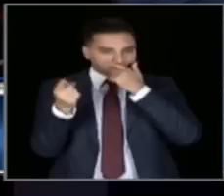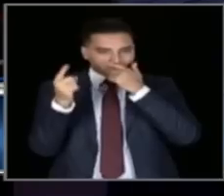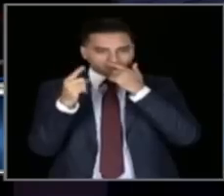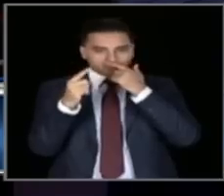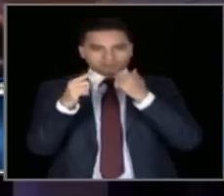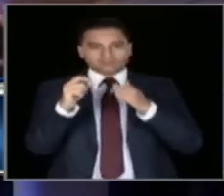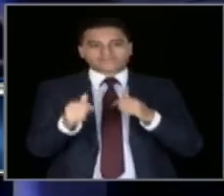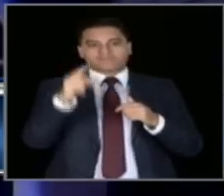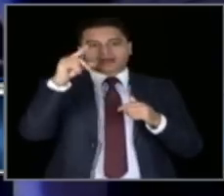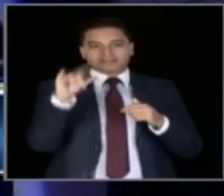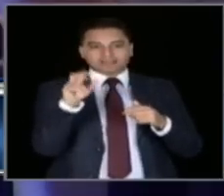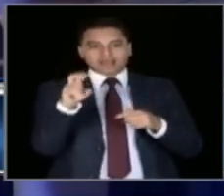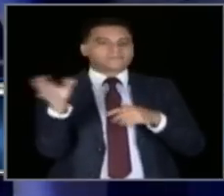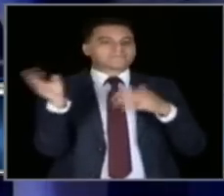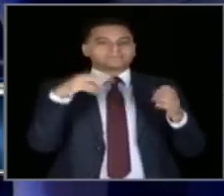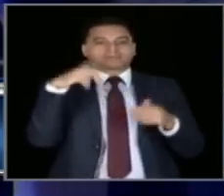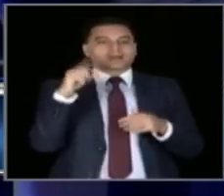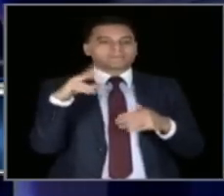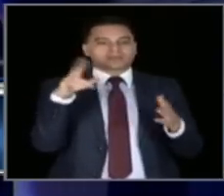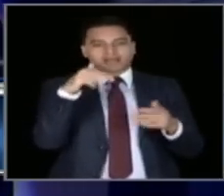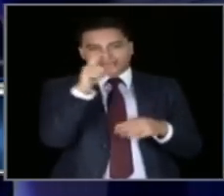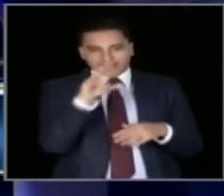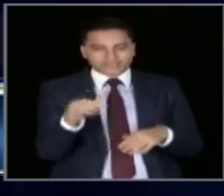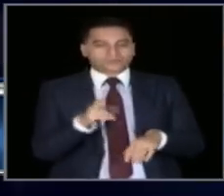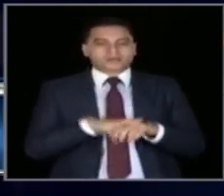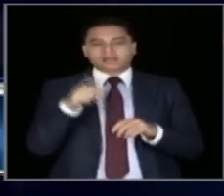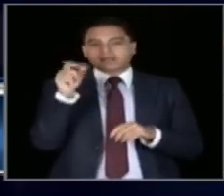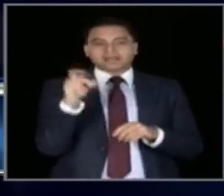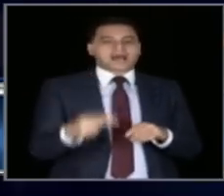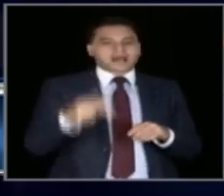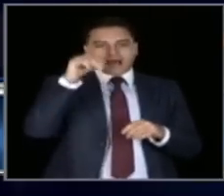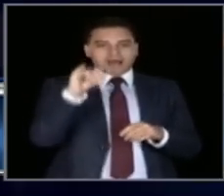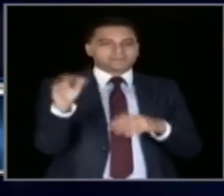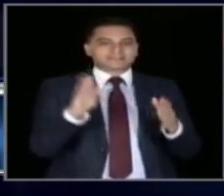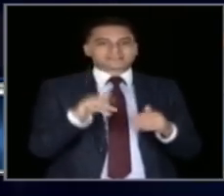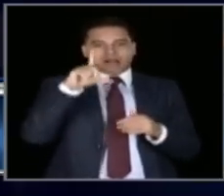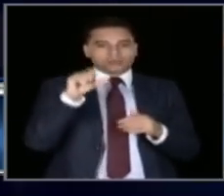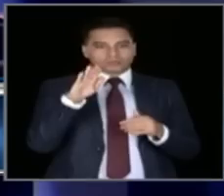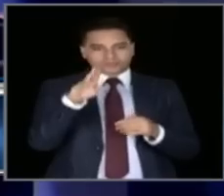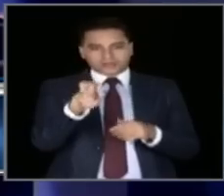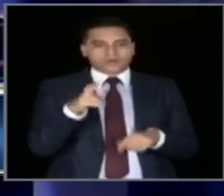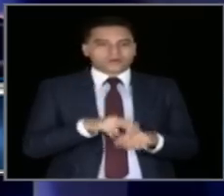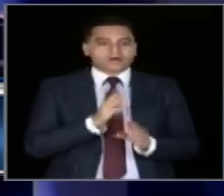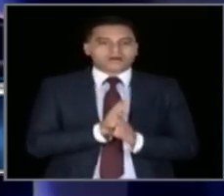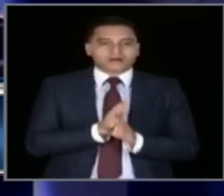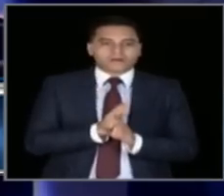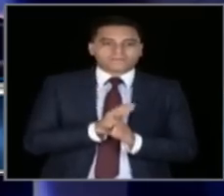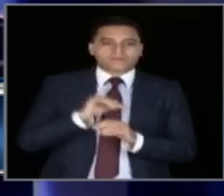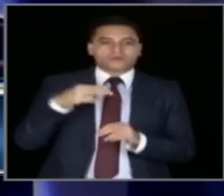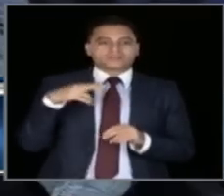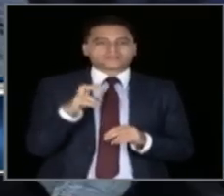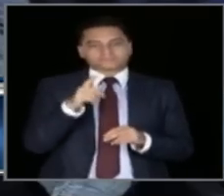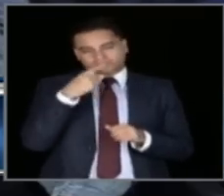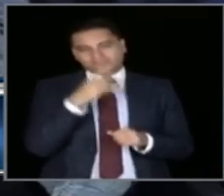فادي عبد الغني، من عام سلوسة، ومن إخراج معتز التوني. ياسمين عبد العزيز. ياسمين